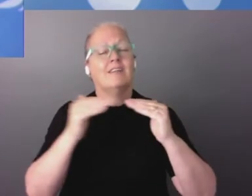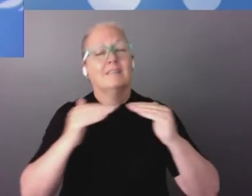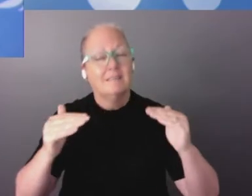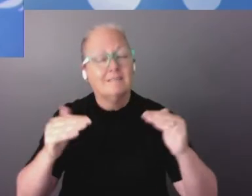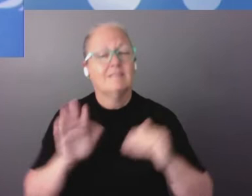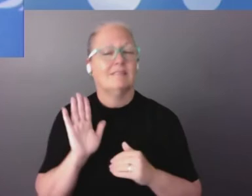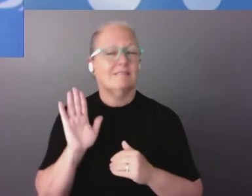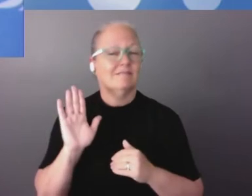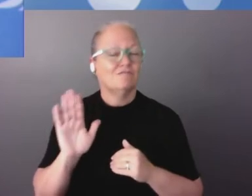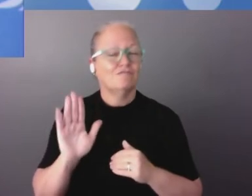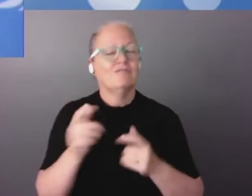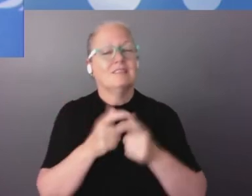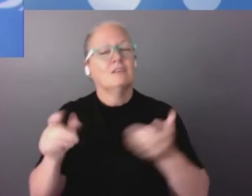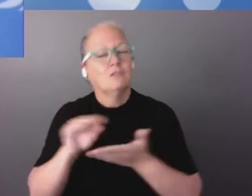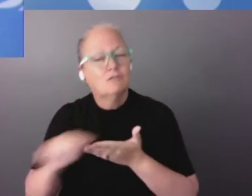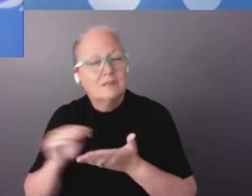ونحن وبلا صبر